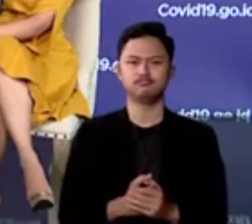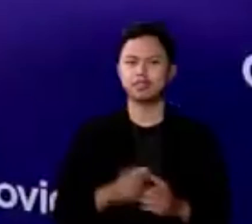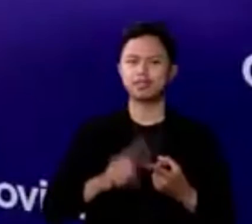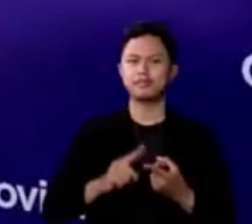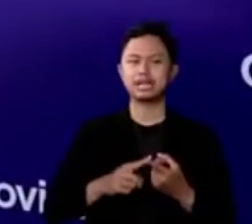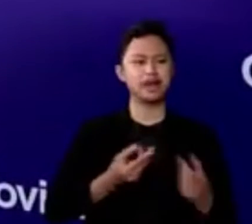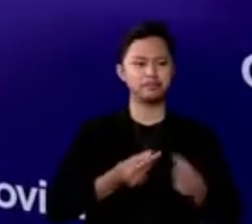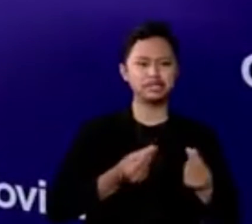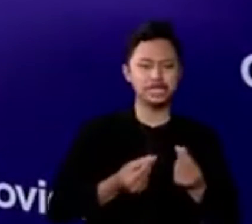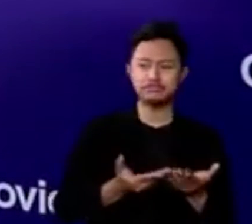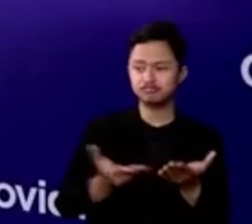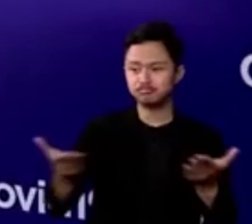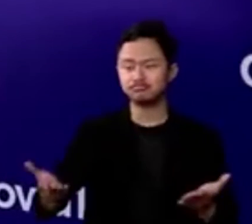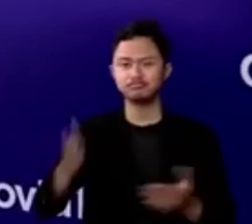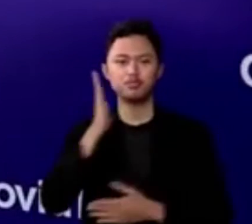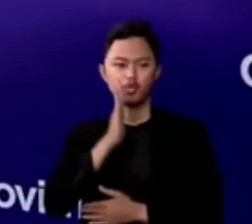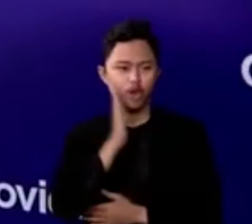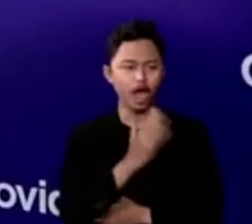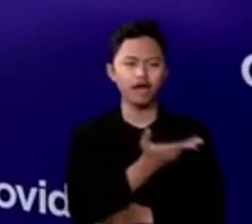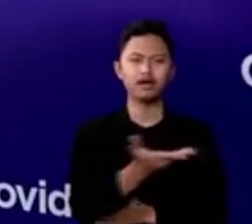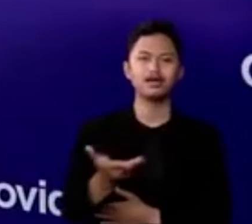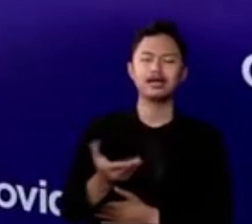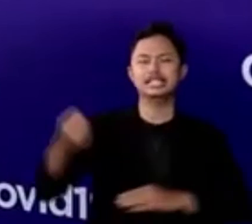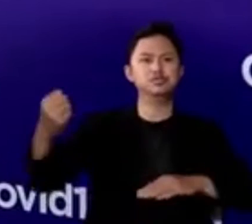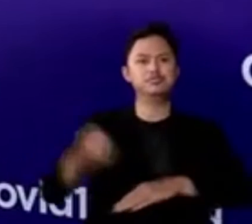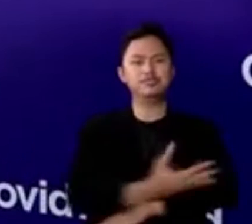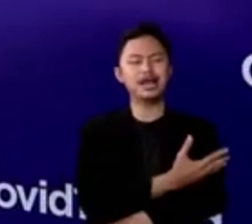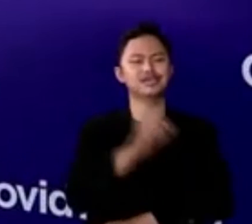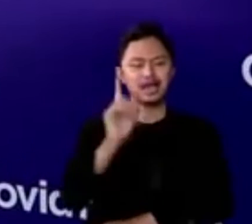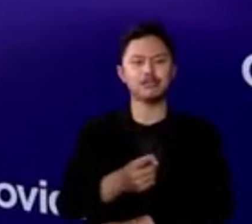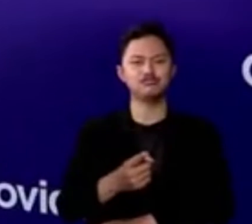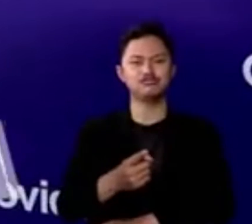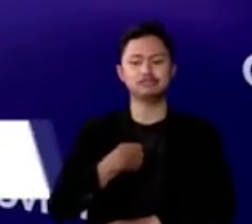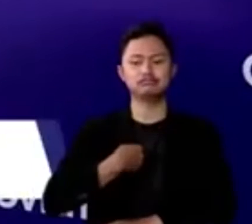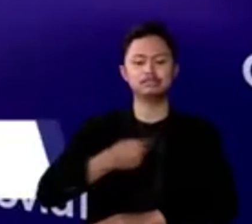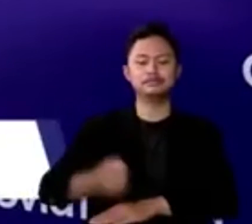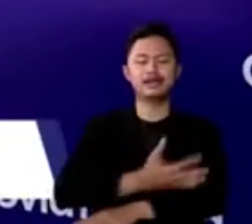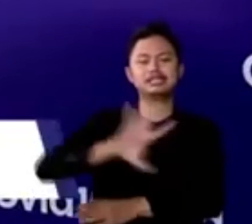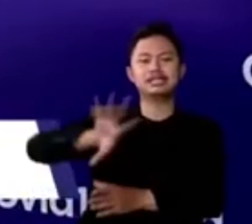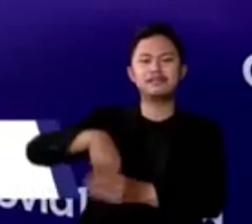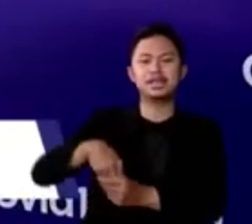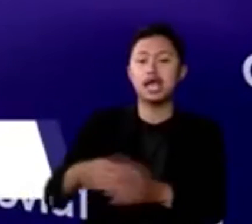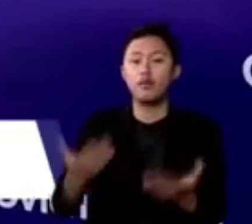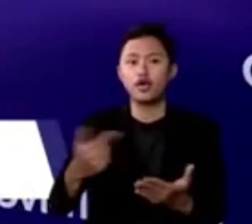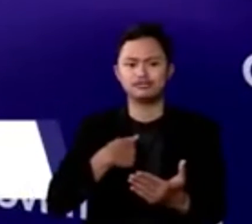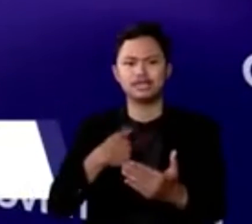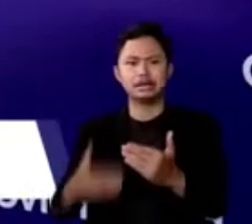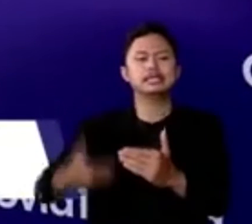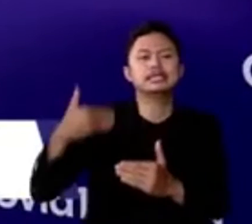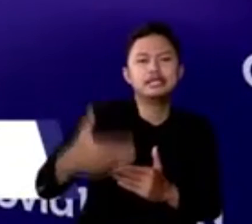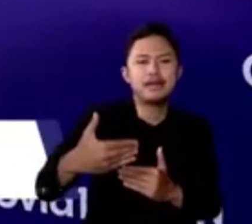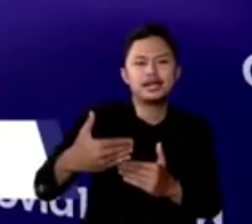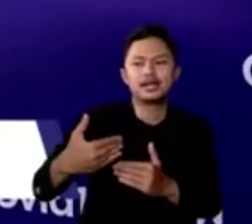teman-teman interpreneur teman-teman muda harus menjadi inspirasi dari itu harus menjadi bagian syukur-syukur bisa ada di depan